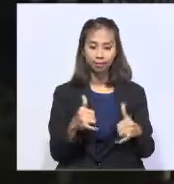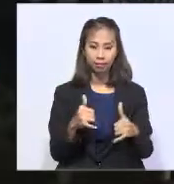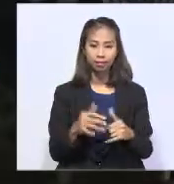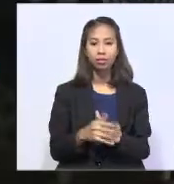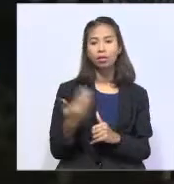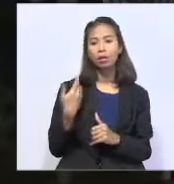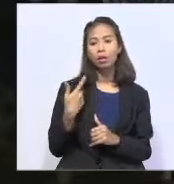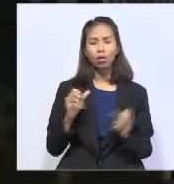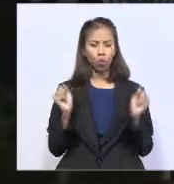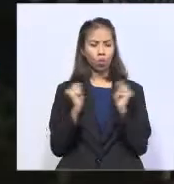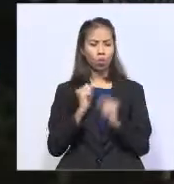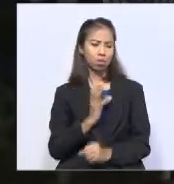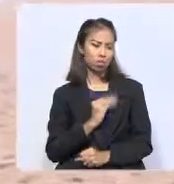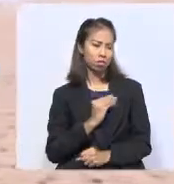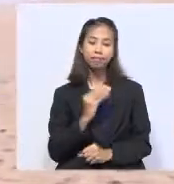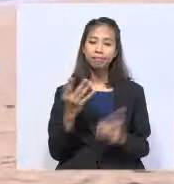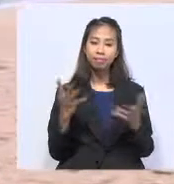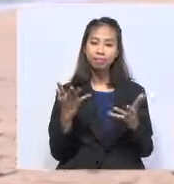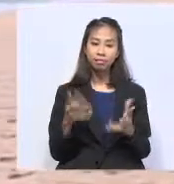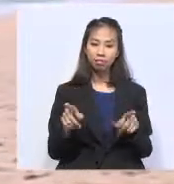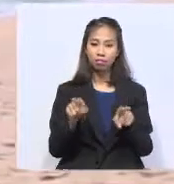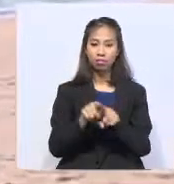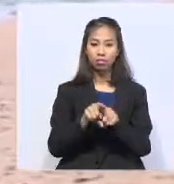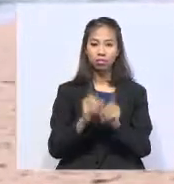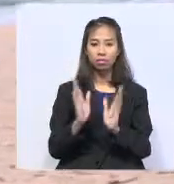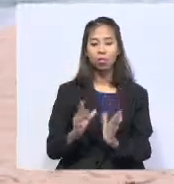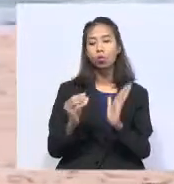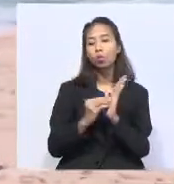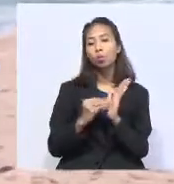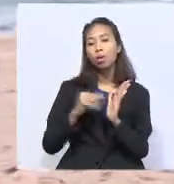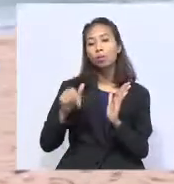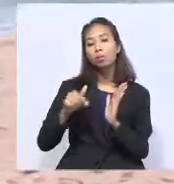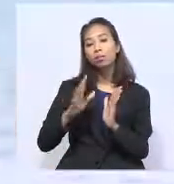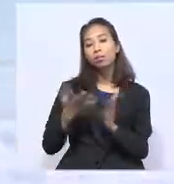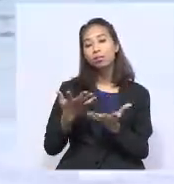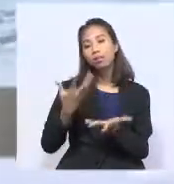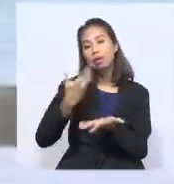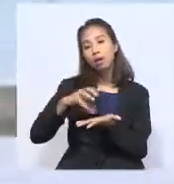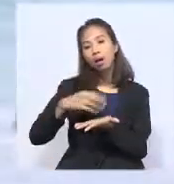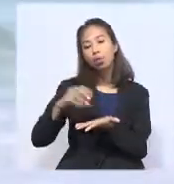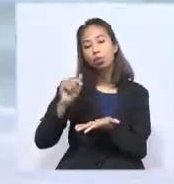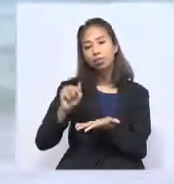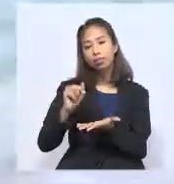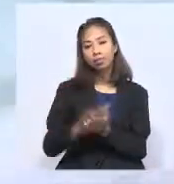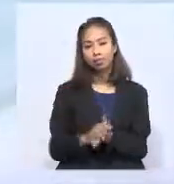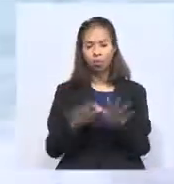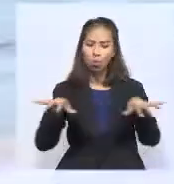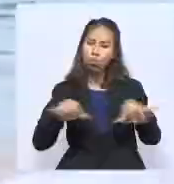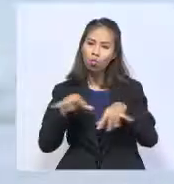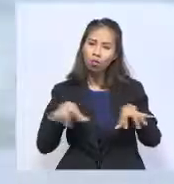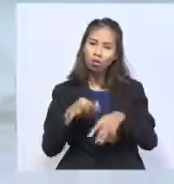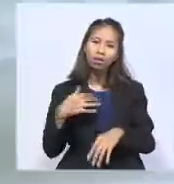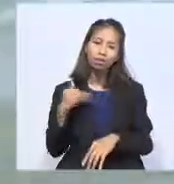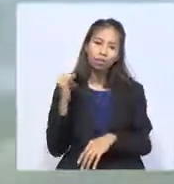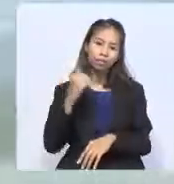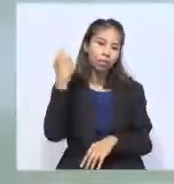โดยไม่ได้รู้สึกตื่นกลัวเช่นเดียวกับคุณลุงไผ่พนมชาวกรุงเทพมหานครที่เปิดเผยกับทีมข่าวว่าโดยปกติจะเดิน